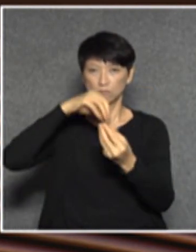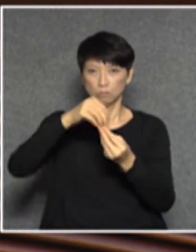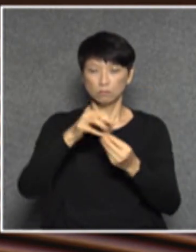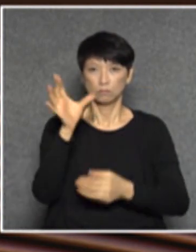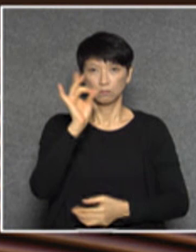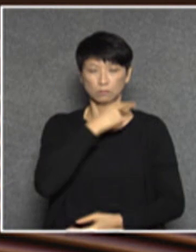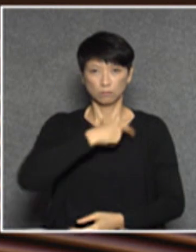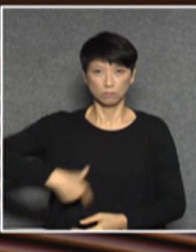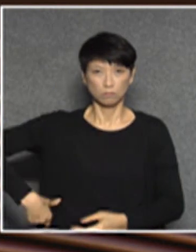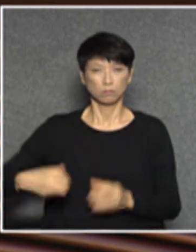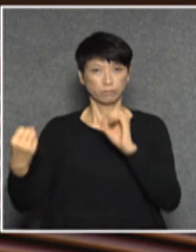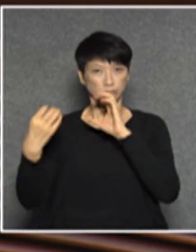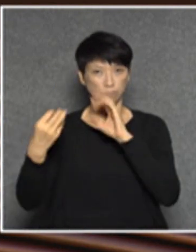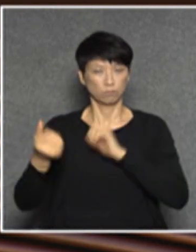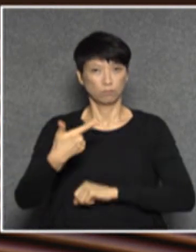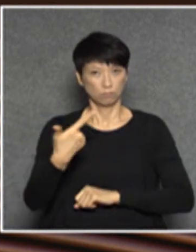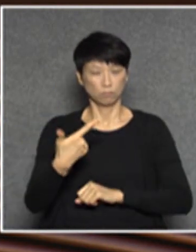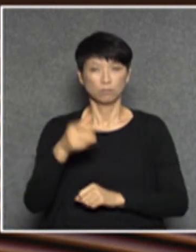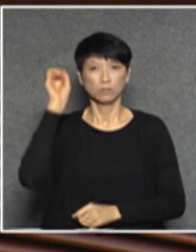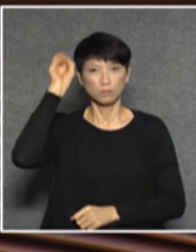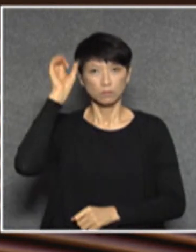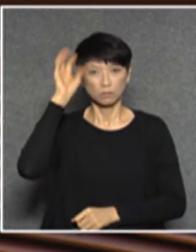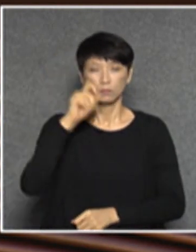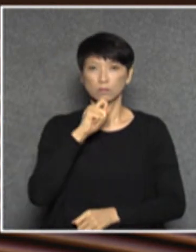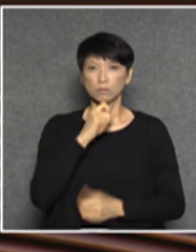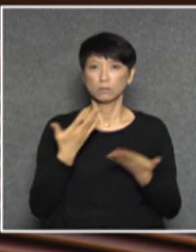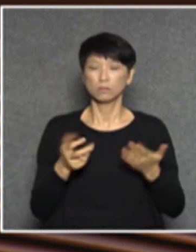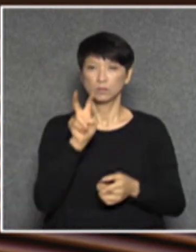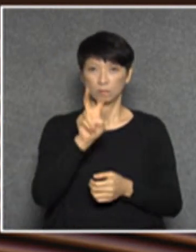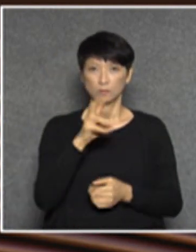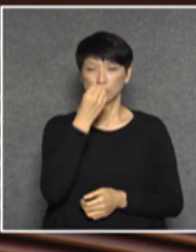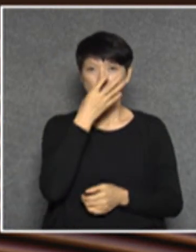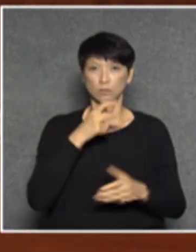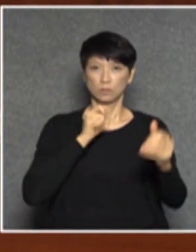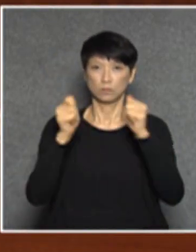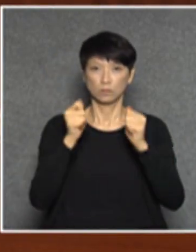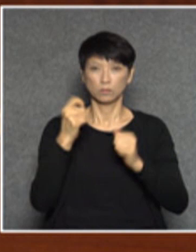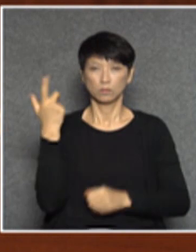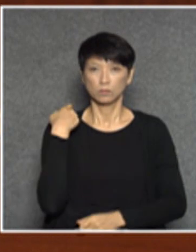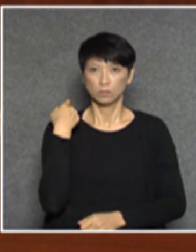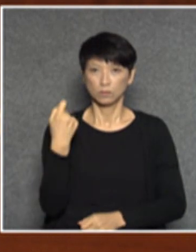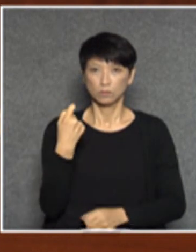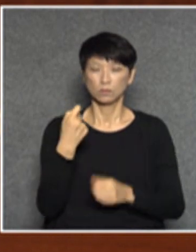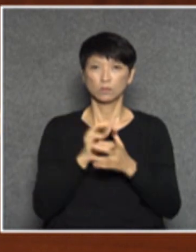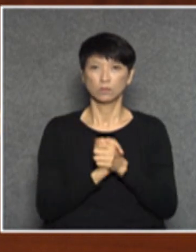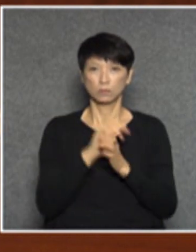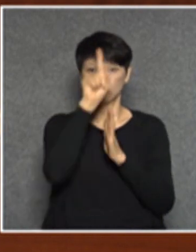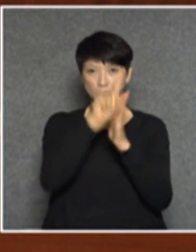傾了很多次，亦都提出了一些意見。我們看到香港股市近日雖然是出現了大跌